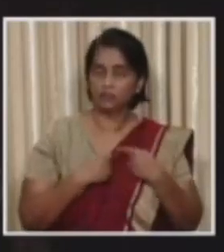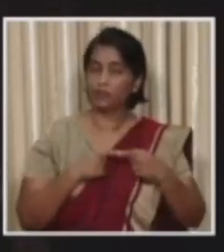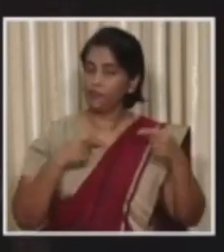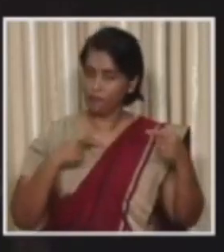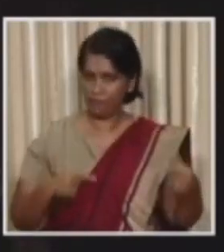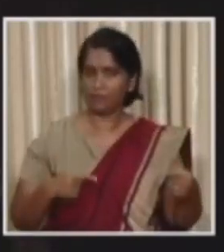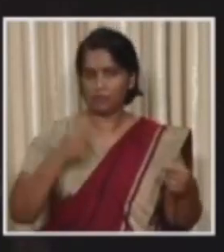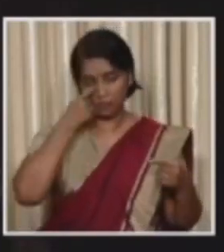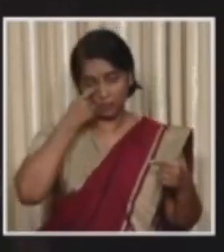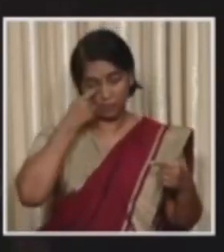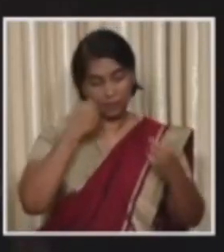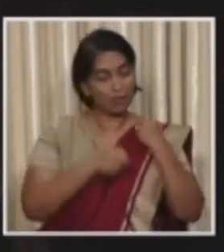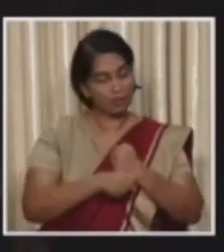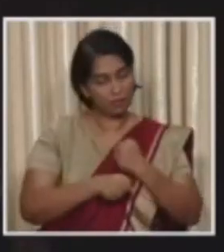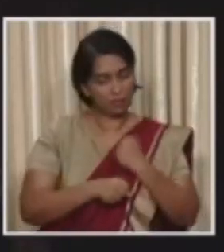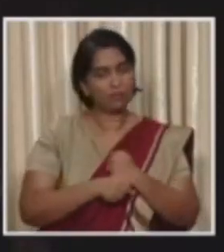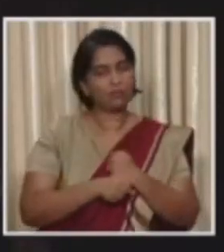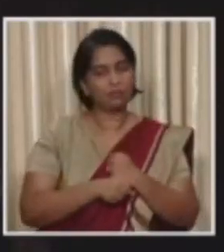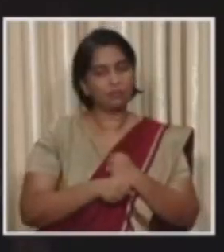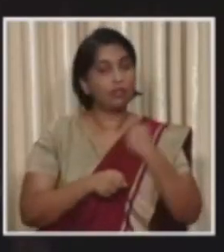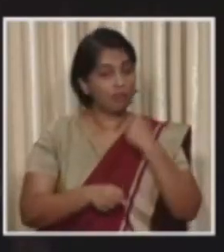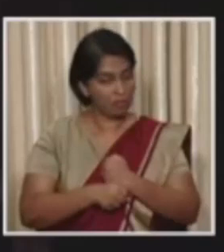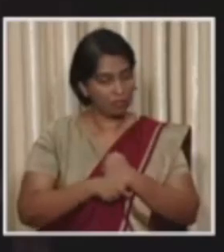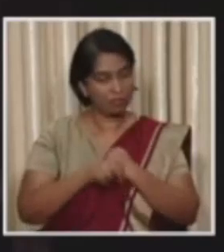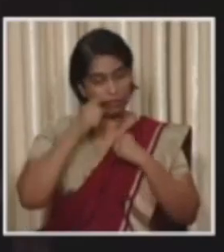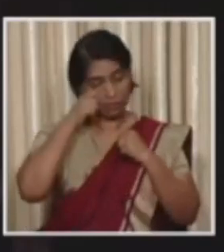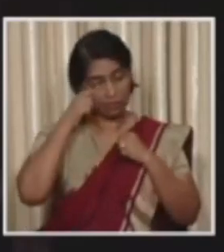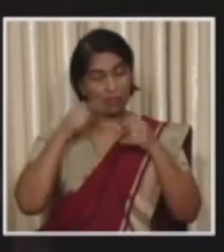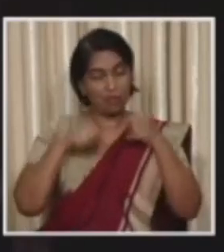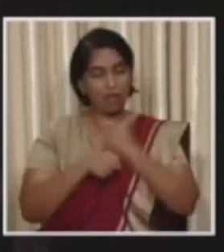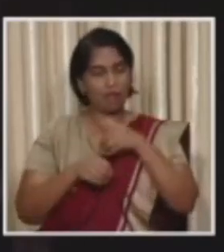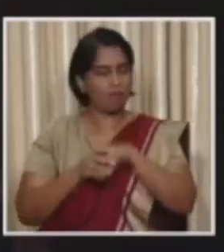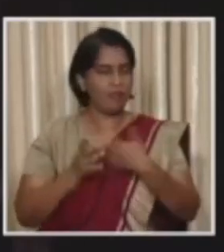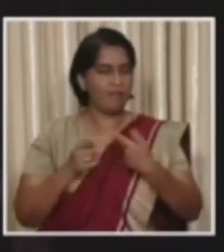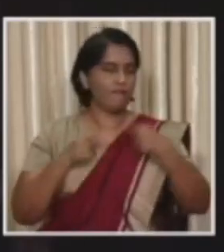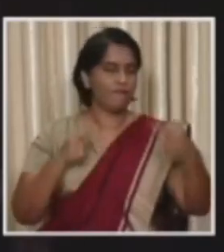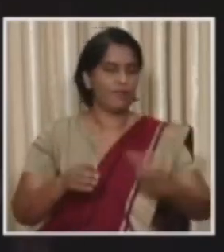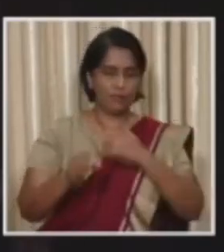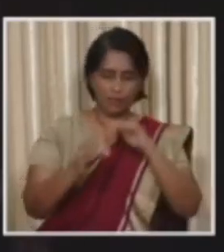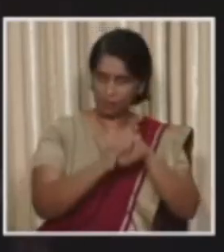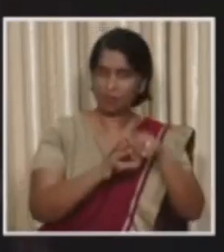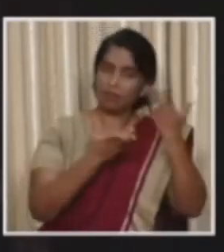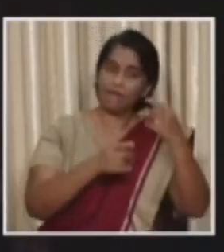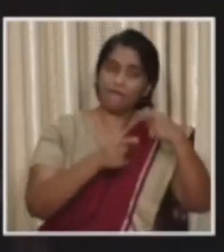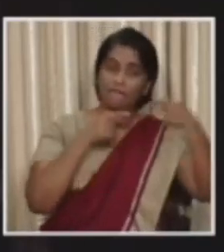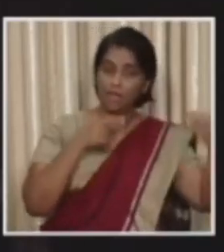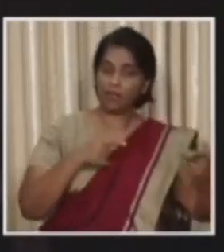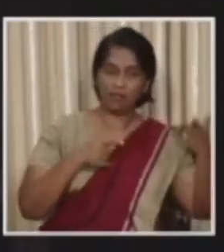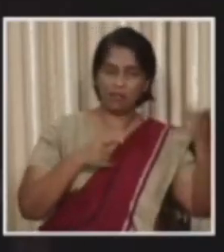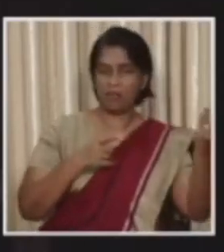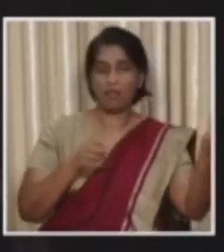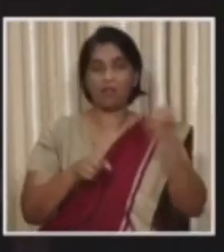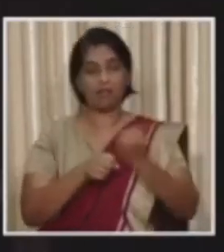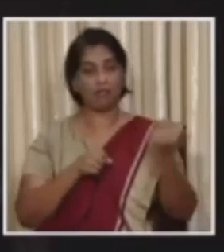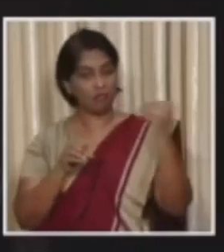විපක්ෂයේද ආණ්ඩු පක්ෂයේද? ආණ්ඩු පක්ෂයේ ඉඳලා ඉන්න බැරි නිසා විපක්ෂයට ගියා අයද? විපක්ෂයේ ඉඳලා ආණ්ඩු පක්ෂයට